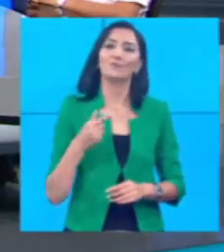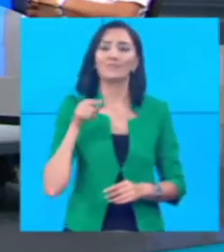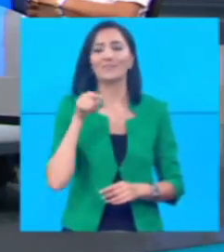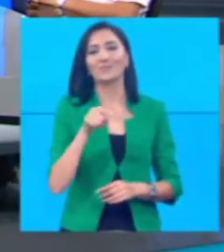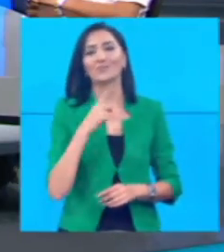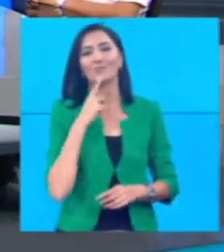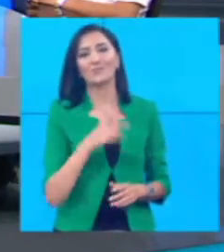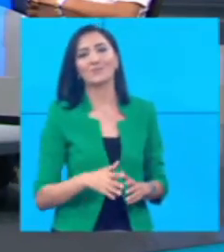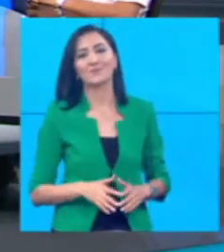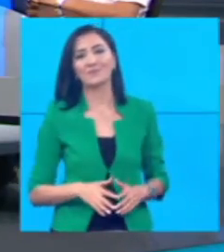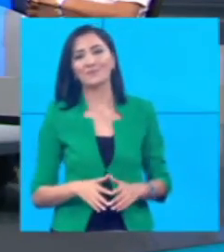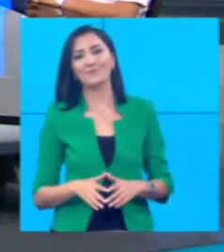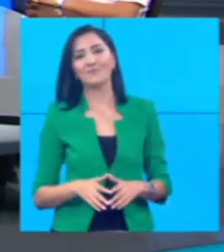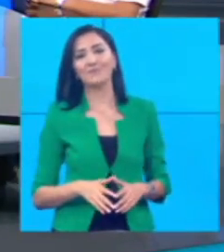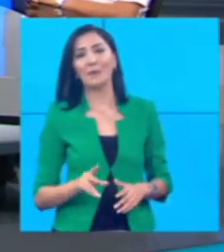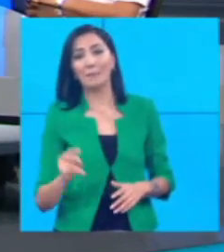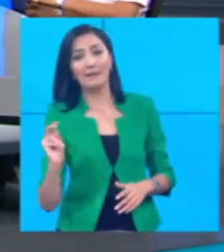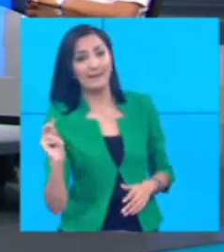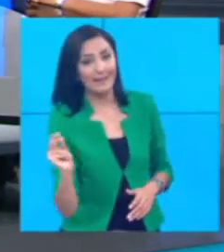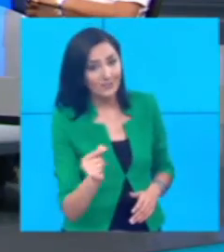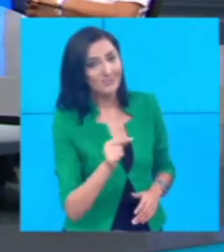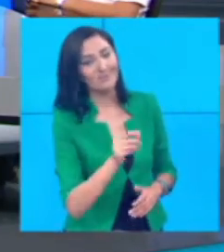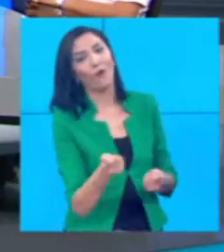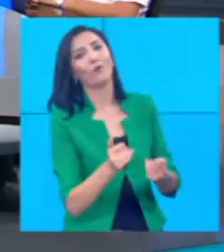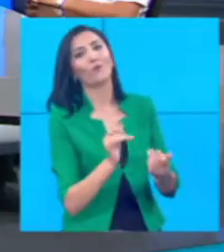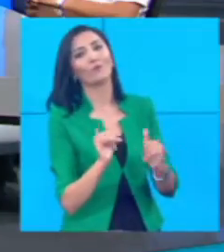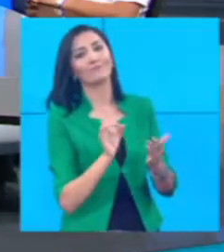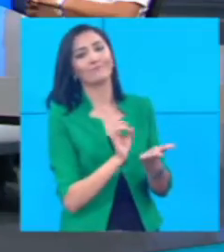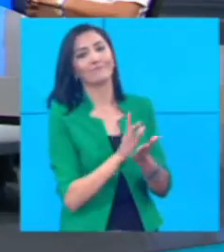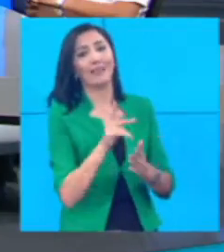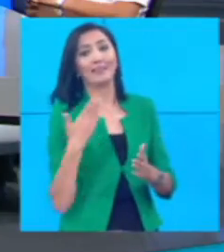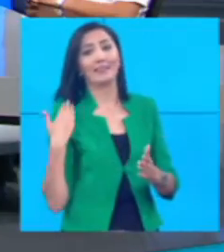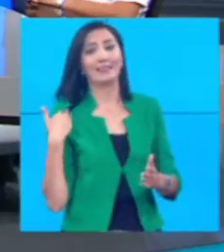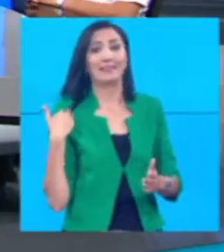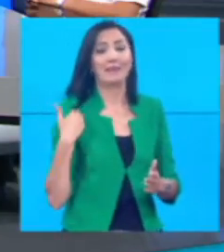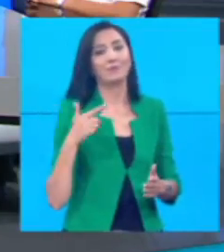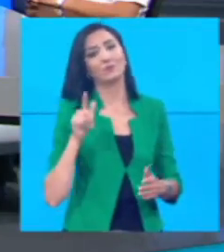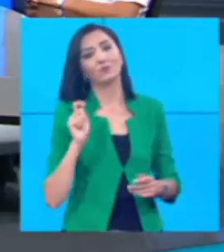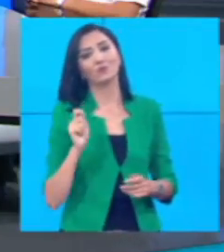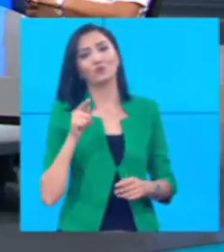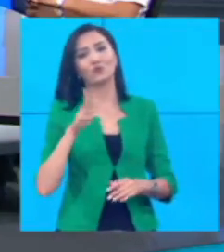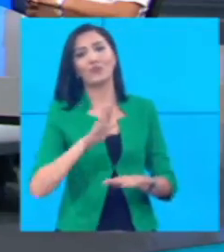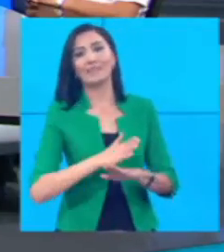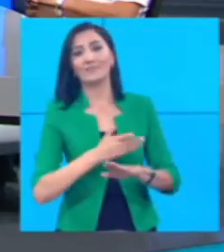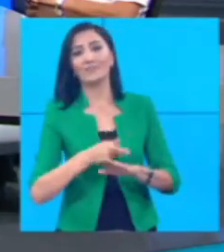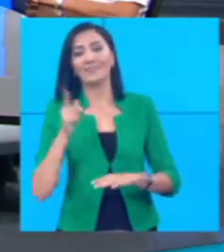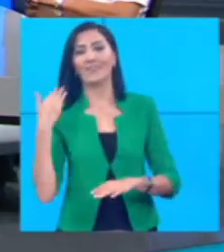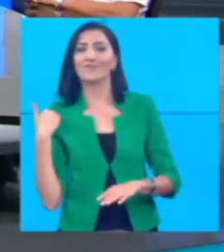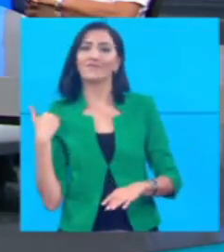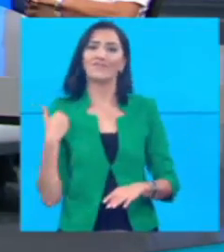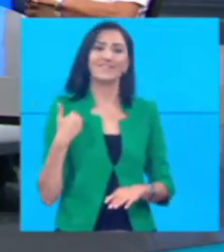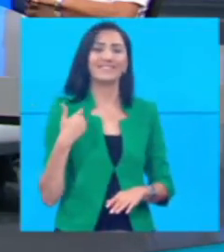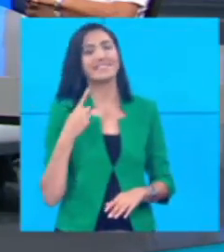vuruyoruz, öbürü çıkıyor hemen. Ama kaçırırsa diskalifiye. Aynen. Değmek ona zorunda. Değmek zorundayız. Aman dikkat et ha. İsviçre'de vurduk